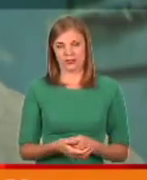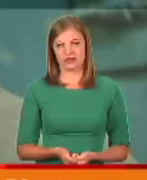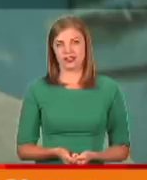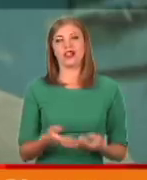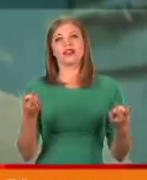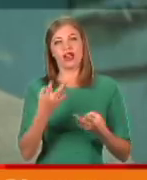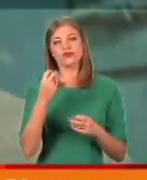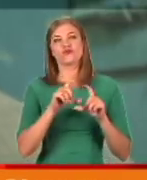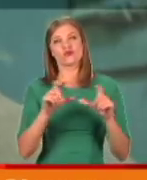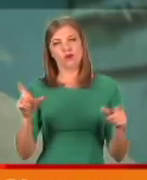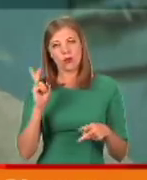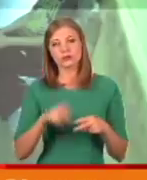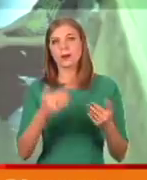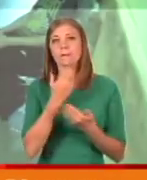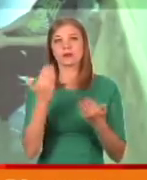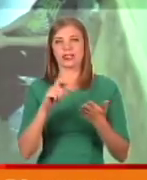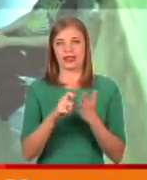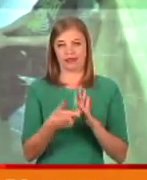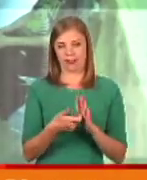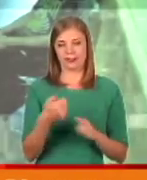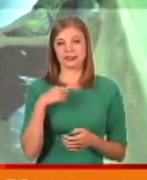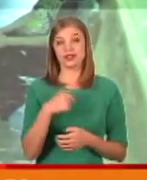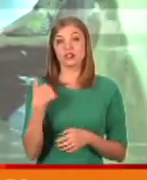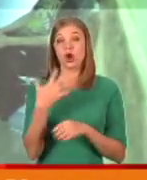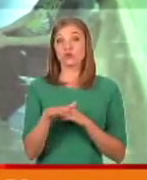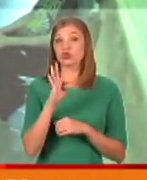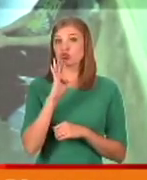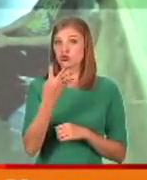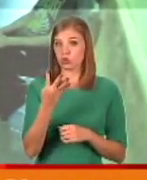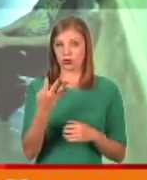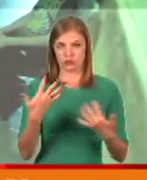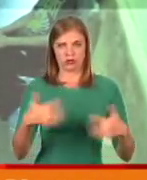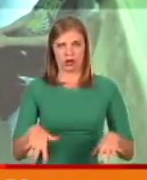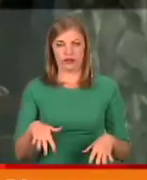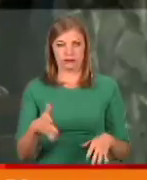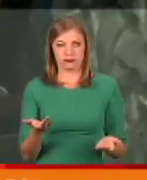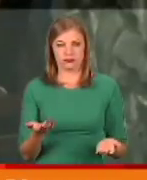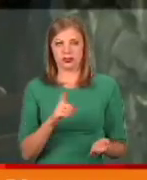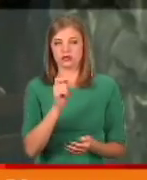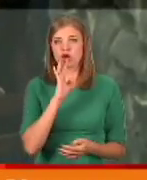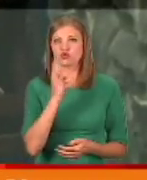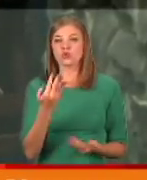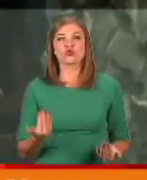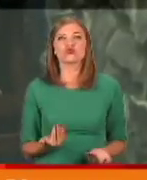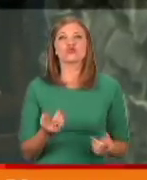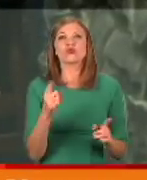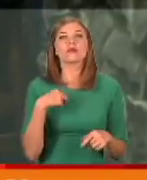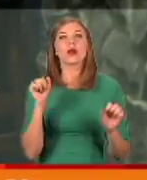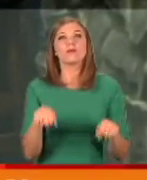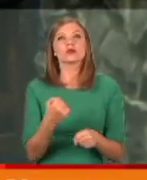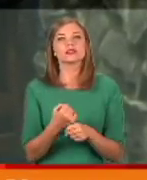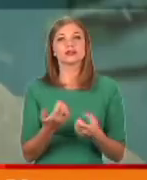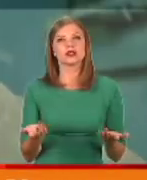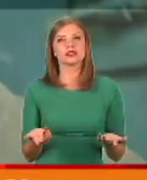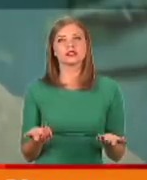Мені треба закінчити останній клас. Я вже 4-й рік життя втрачаю попросту причому. За 4 роки життя що б я міг зробити?